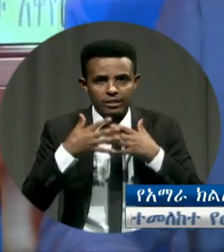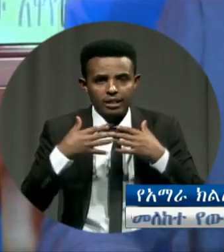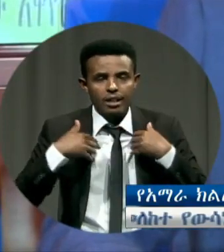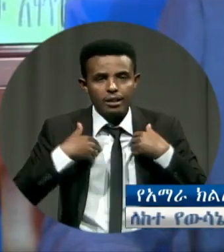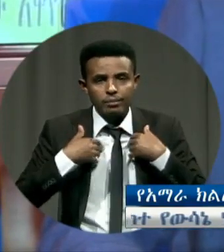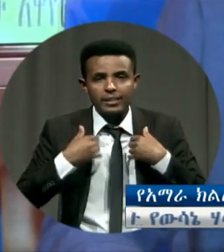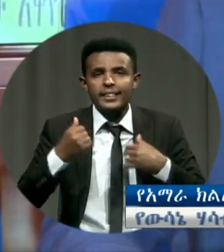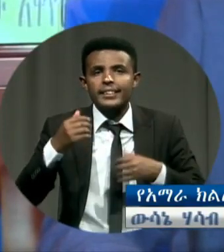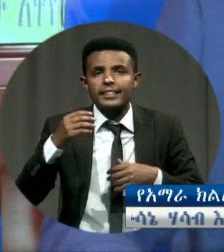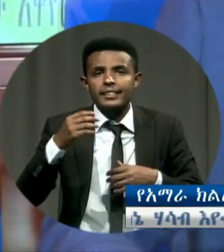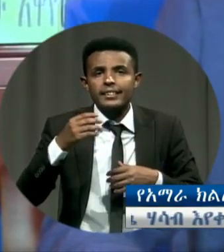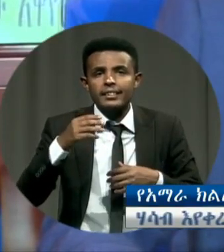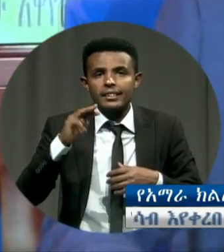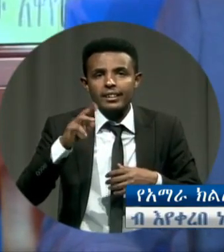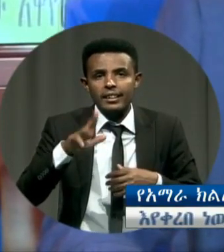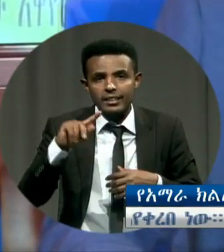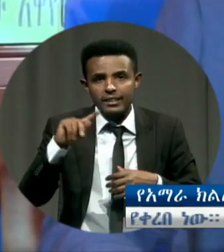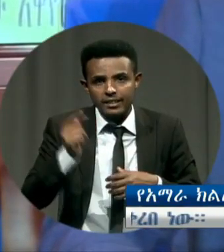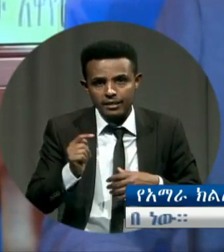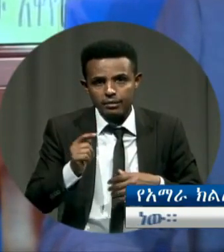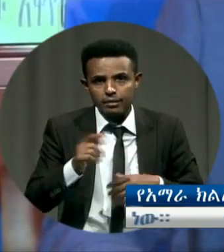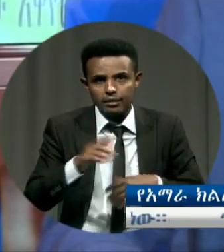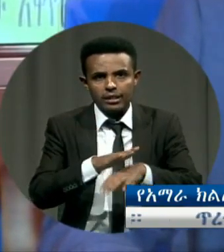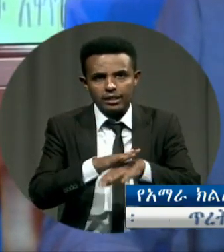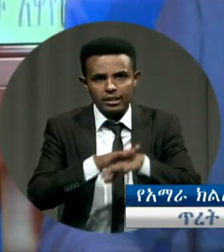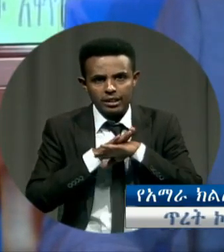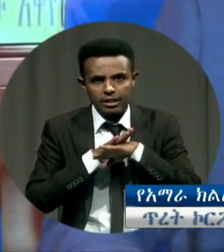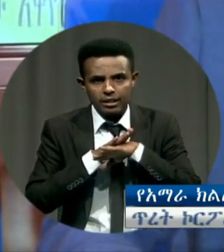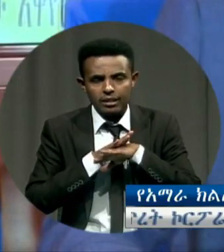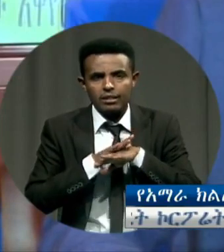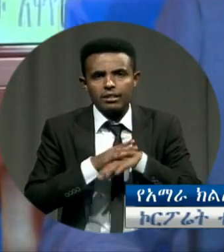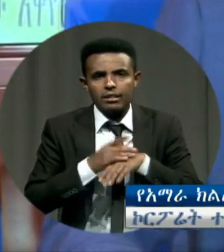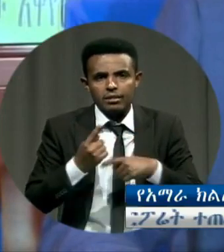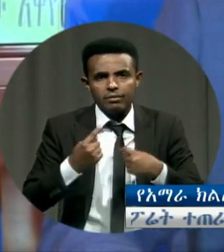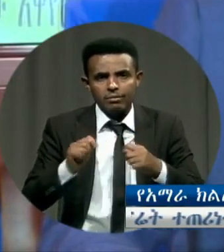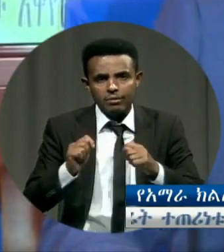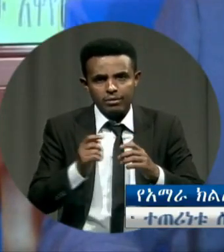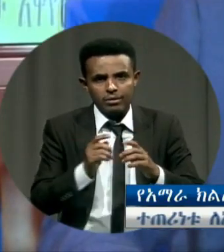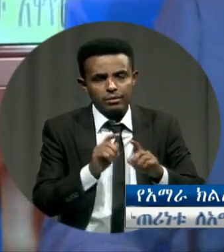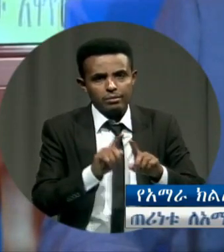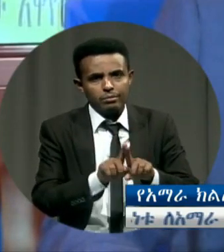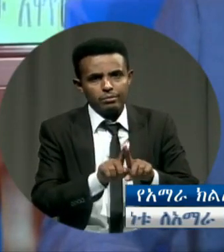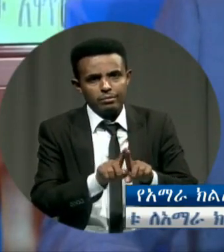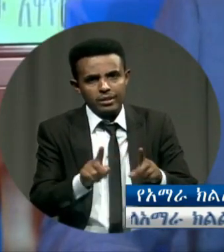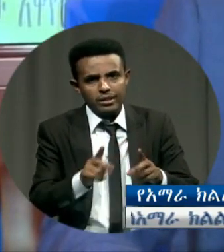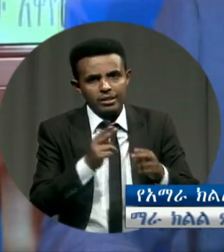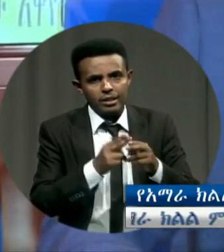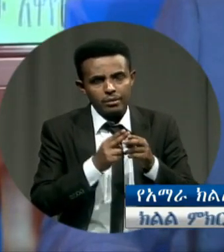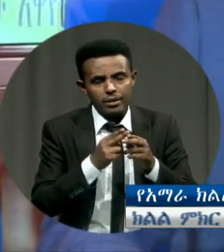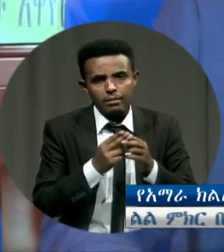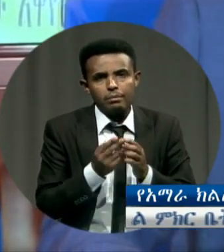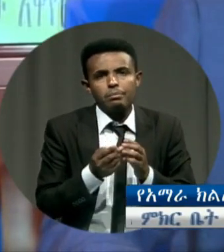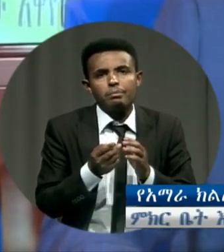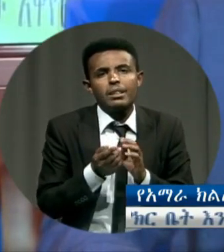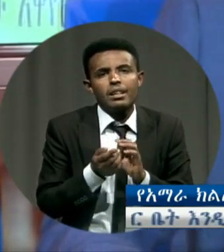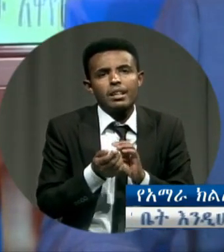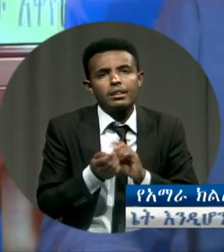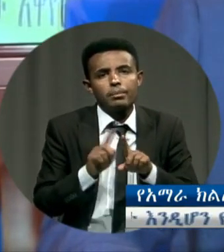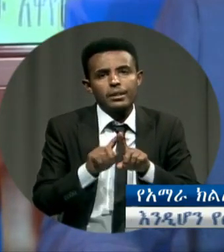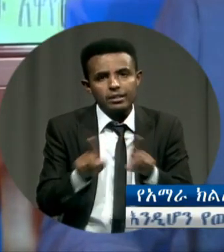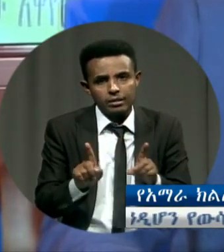ጥረት አማርኛው ኤፈርት ከእንግሊዘኛው ሚለይበትን ስያሜም ማወቅ ፈልጋለሁ